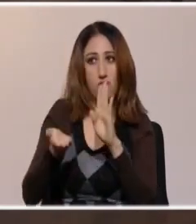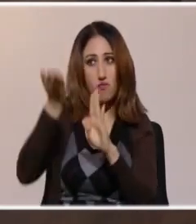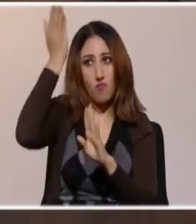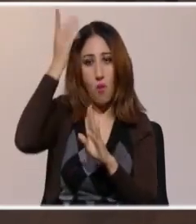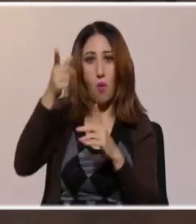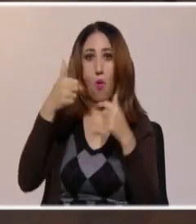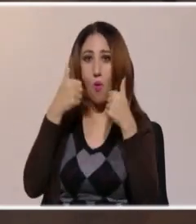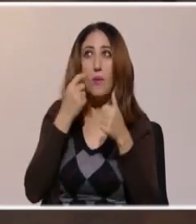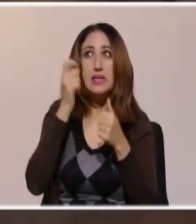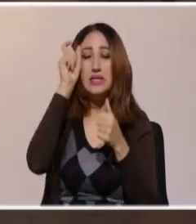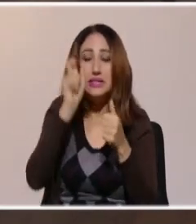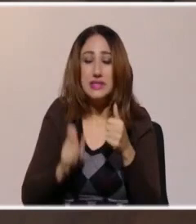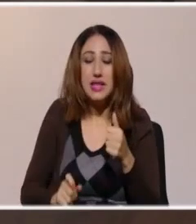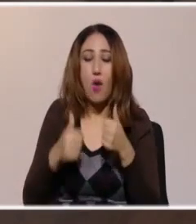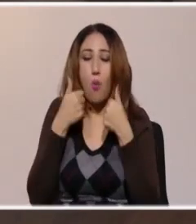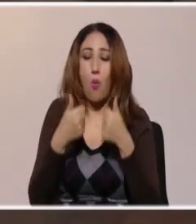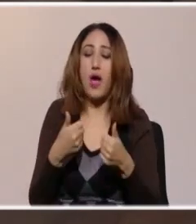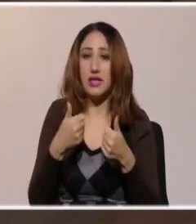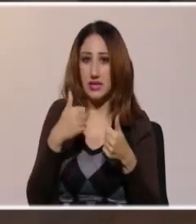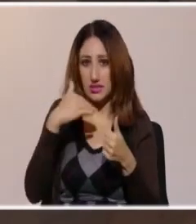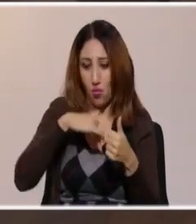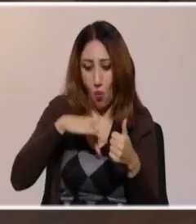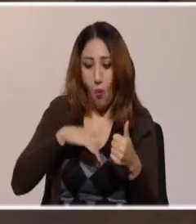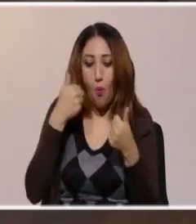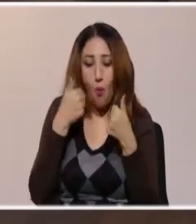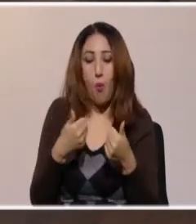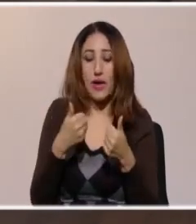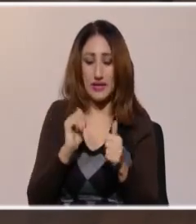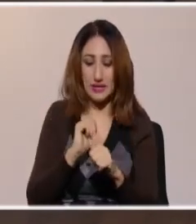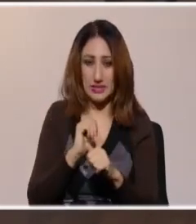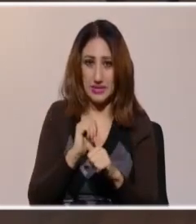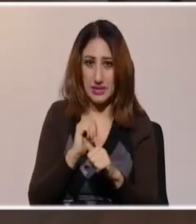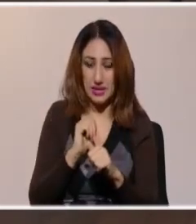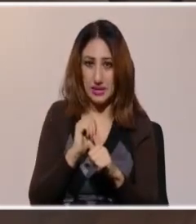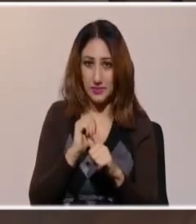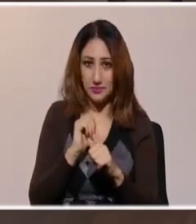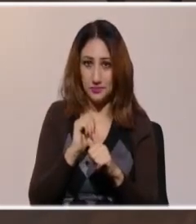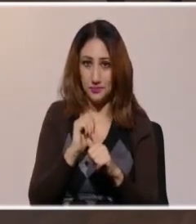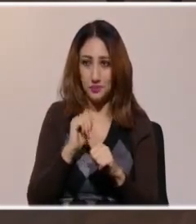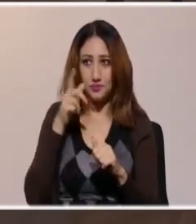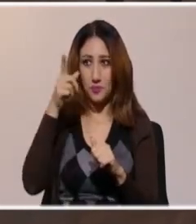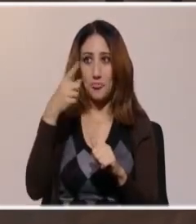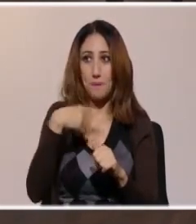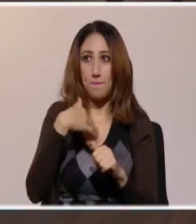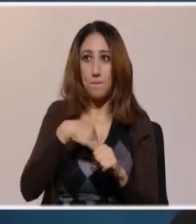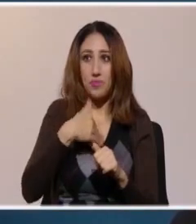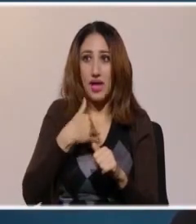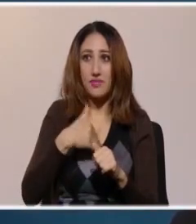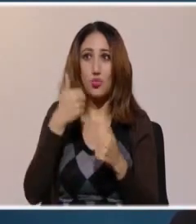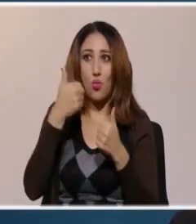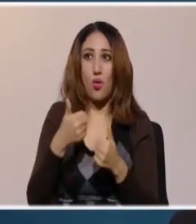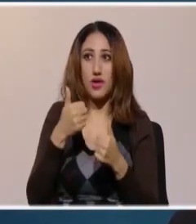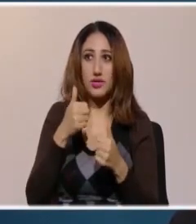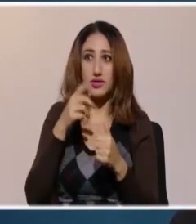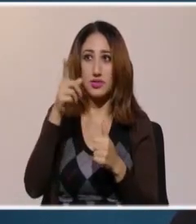لانه انسان، انسان بمعنى الكلمه. اولا يعني غير انه هو الشيء الطبيعي انه